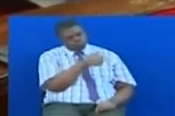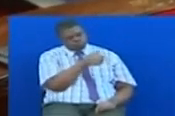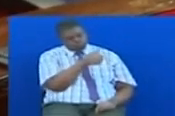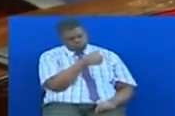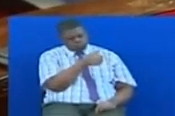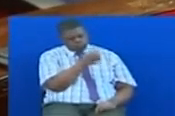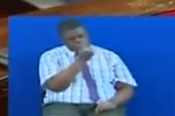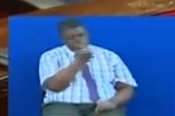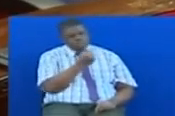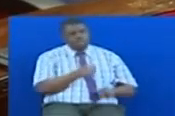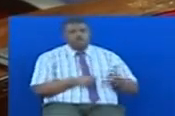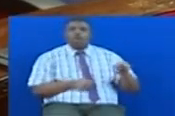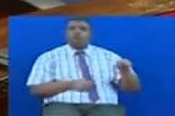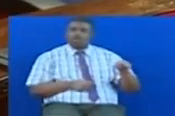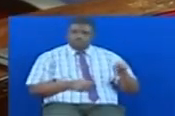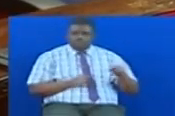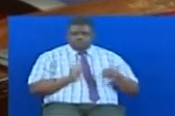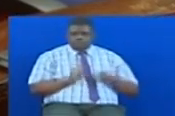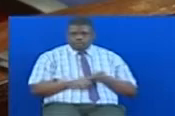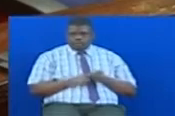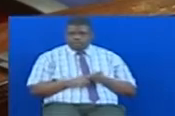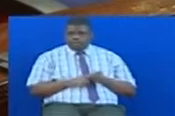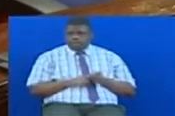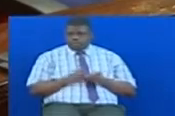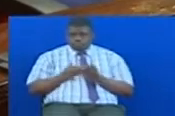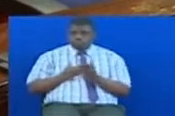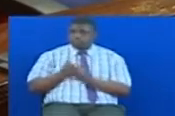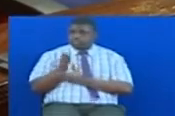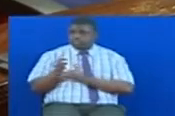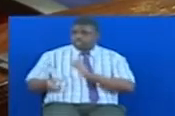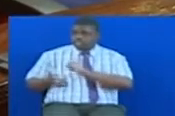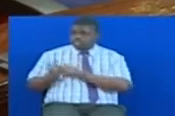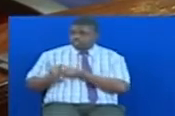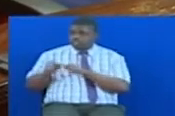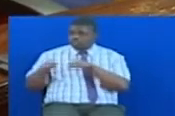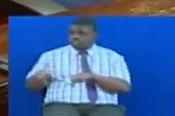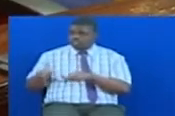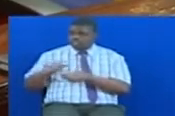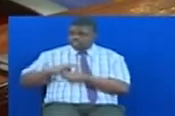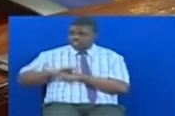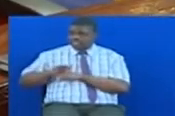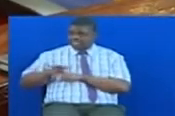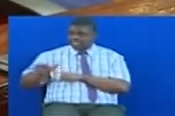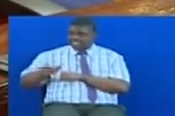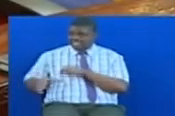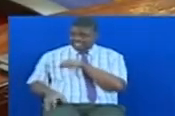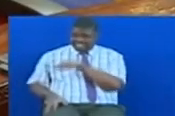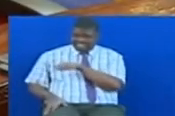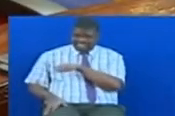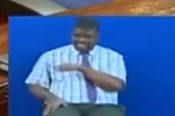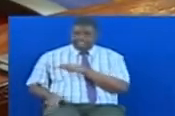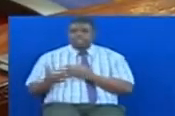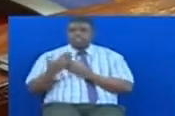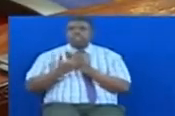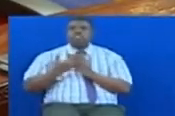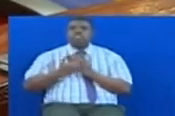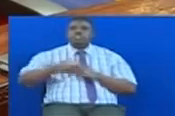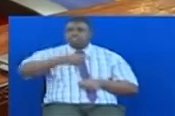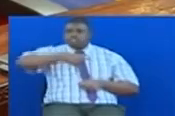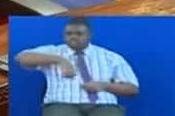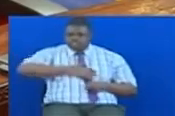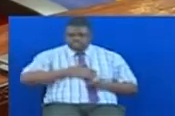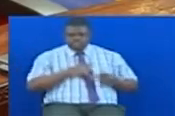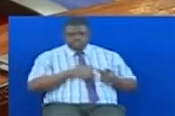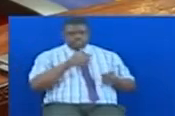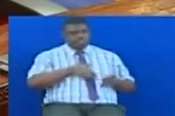taifa la Tanzania. Na vile vile kupitia janga hili mheshimiwa naibu spika la COVID-19, nchi yetu